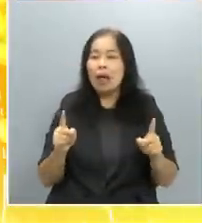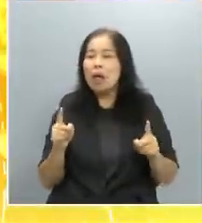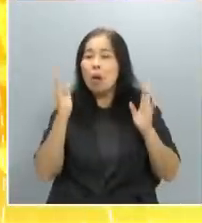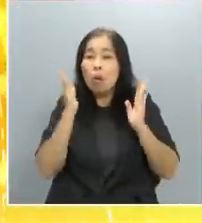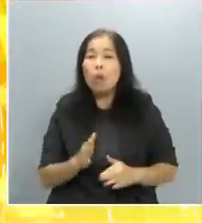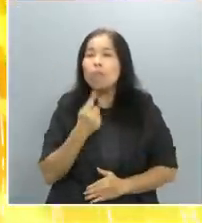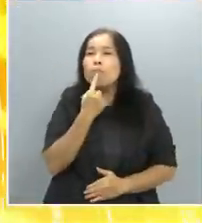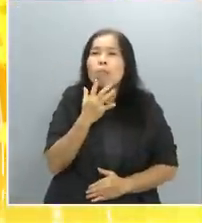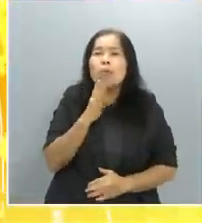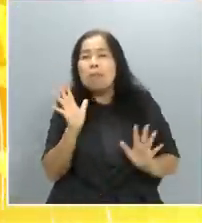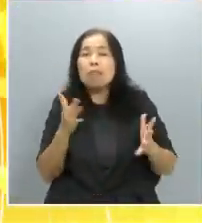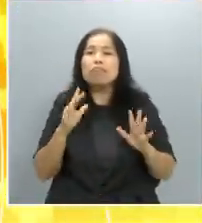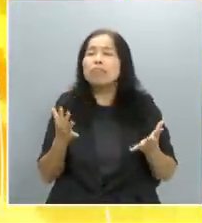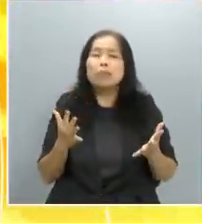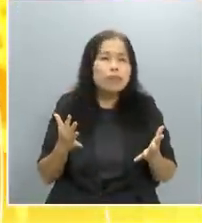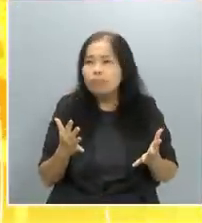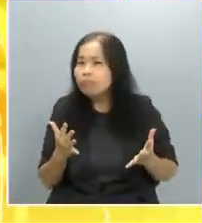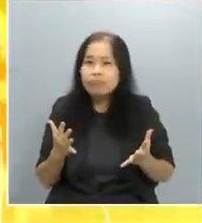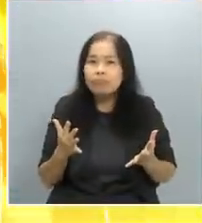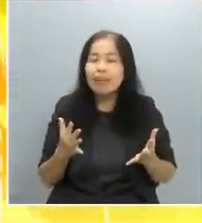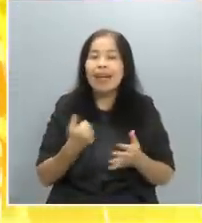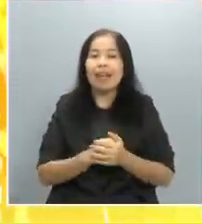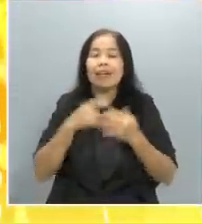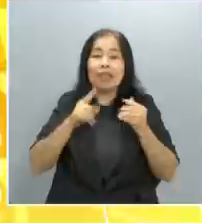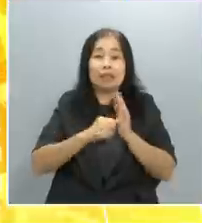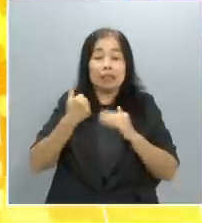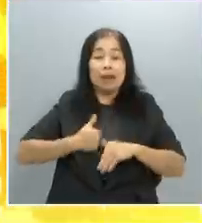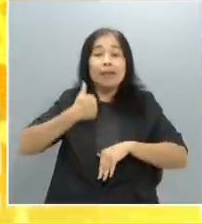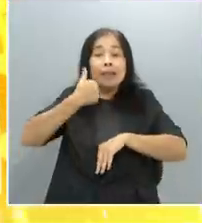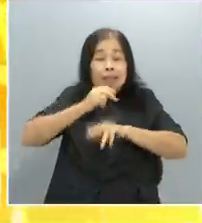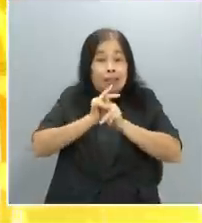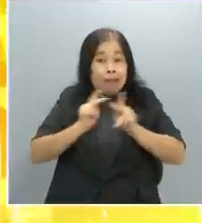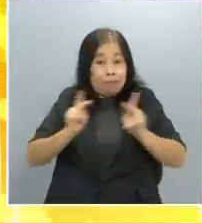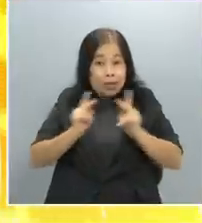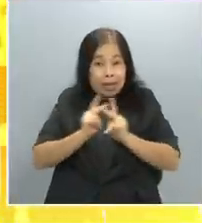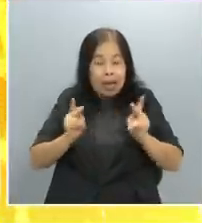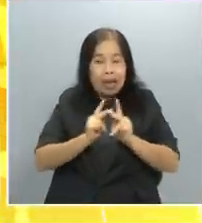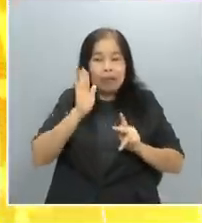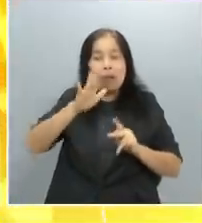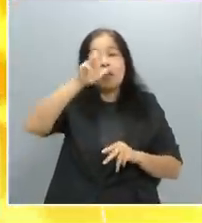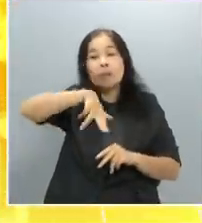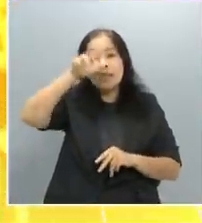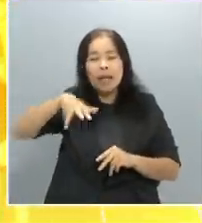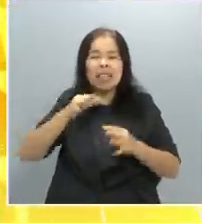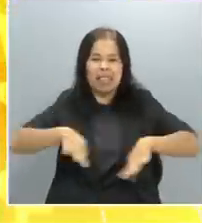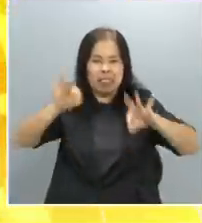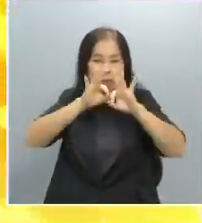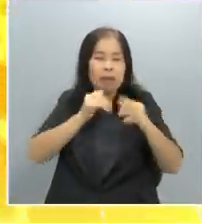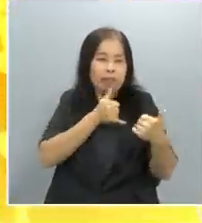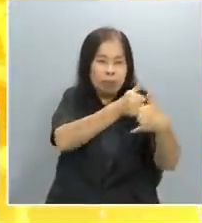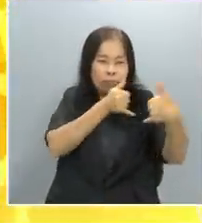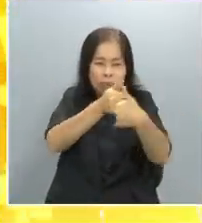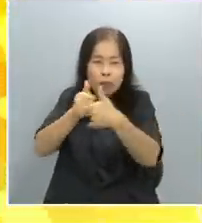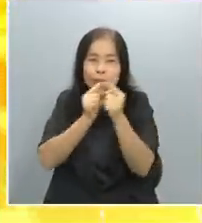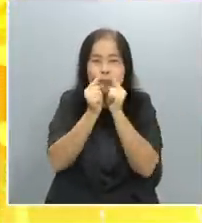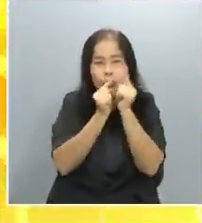แต่ประการใดถึงแม้ว่าแกนนำของเพื่อไทยซึ่งเป็นมือไม้สำคัญในการเจรจาคุณภูมิธรรมวิชยชั